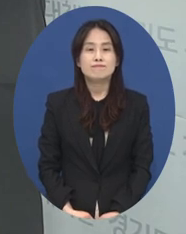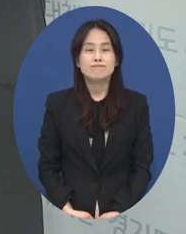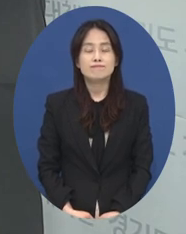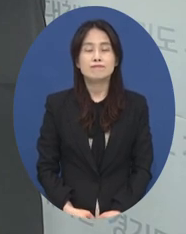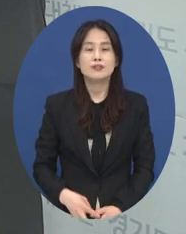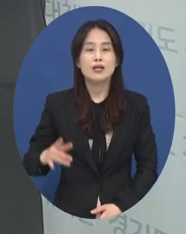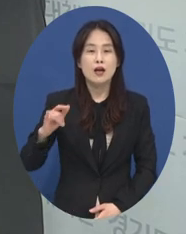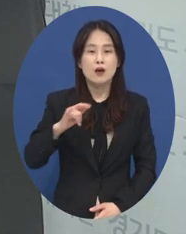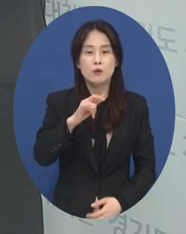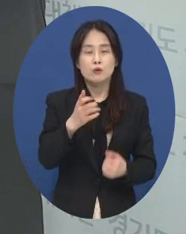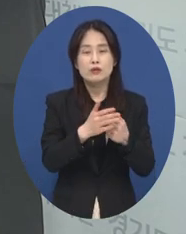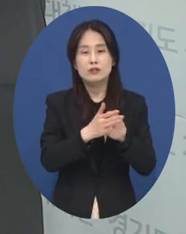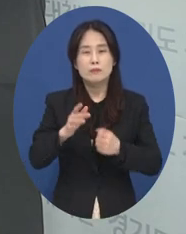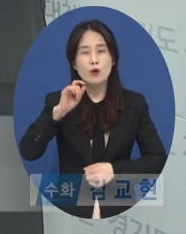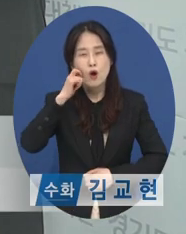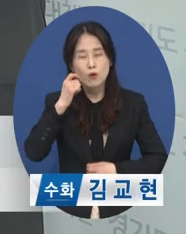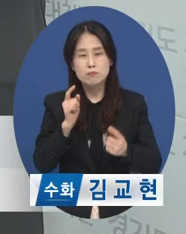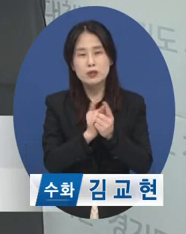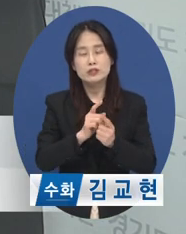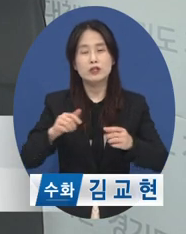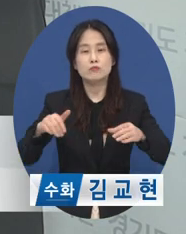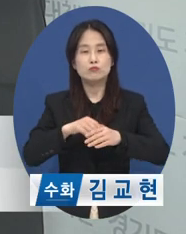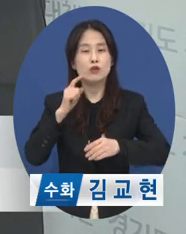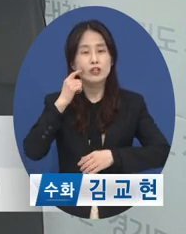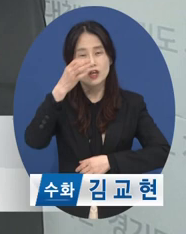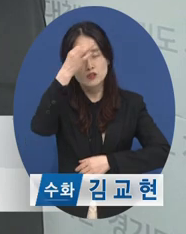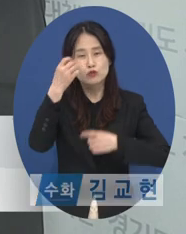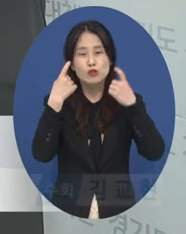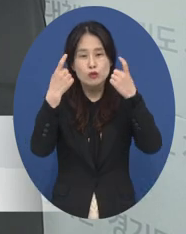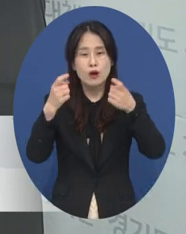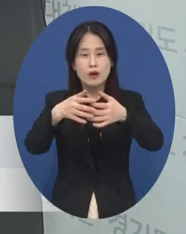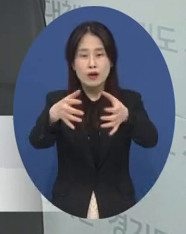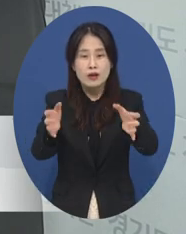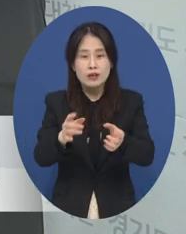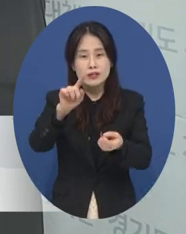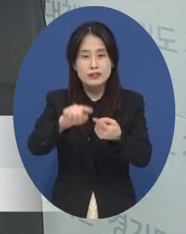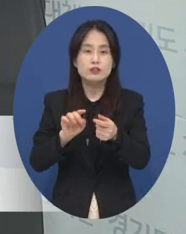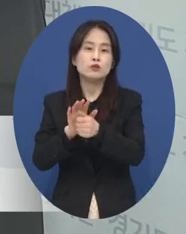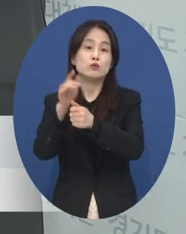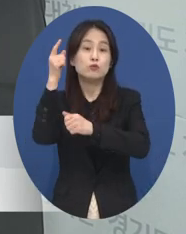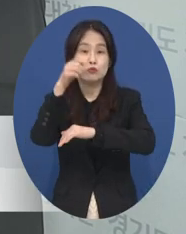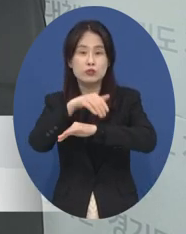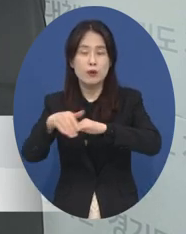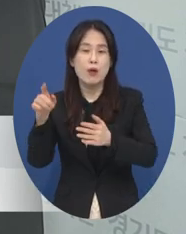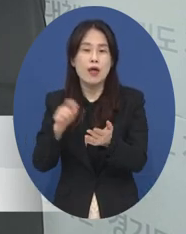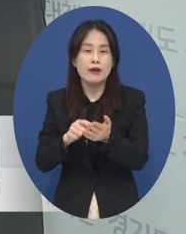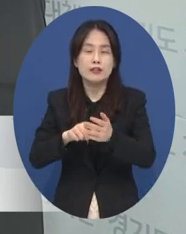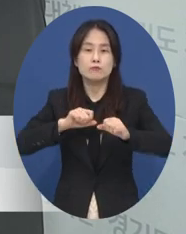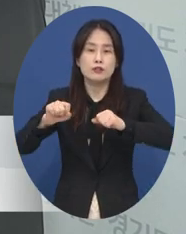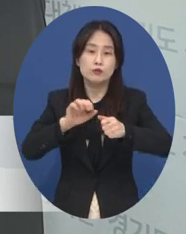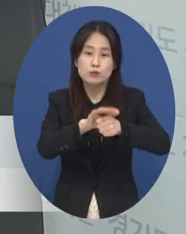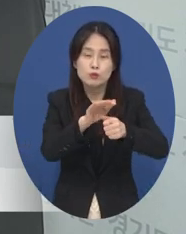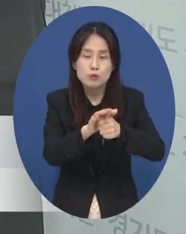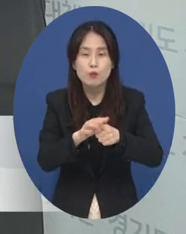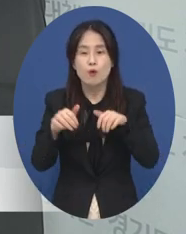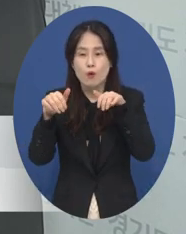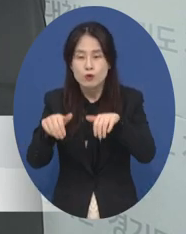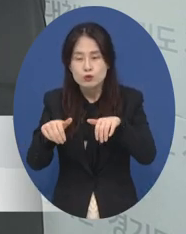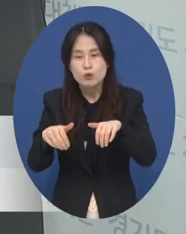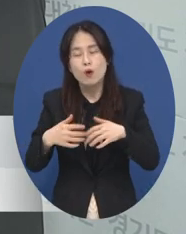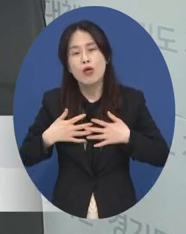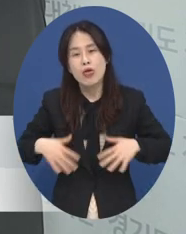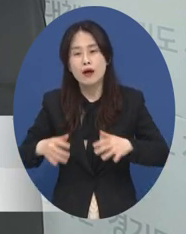경기도가 코로나19로 타격을 입은 문화예술 관광업계를 위한 지원에 나섭니다. 긴급 활동 지원과 취약 근로자